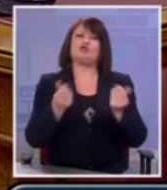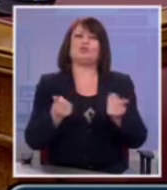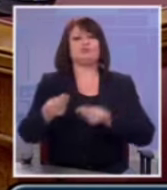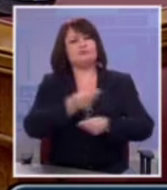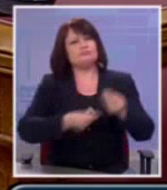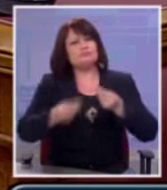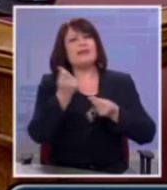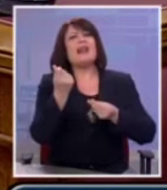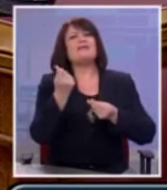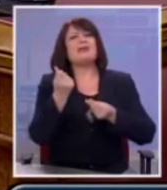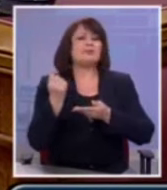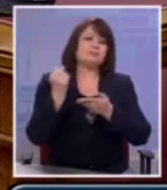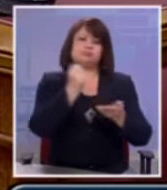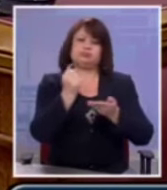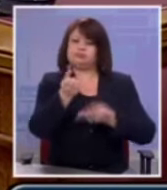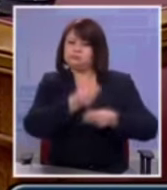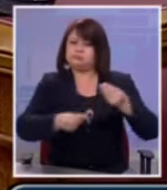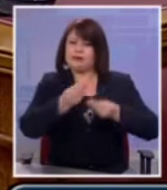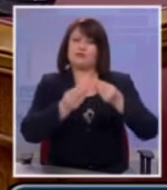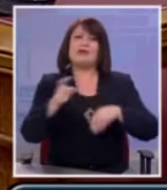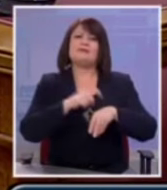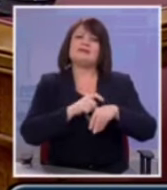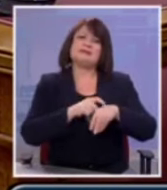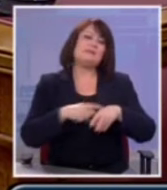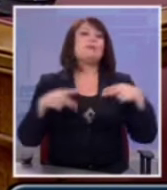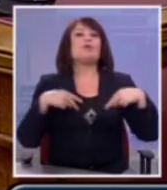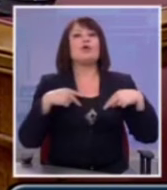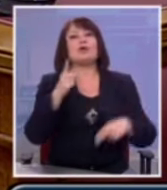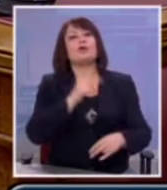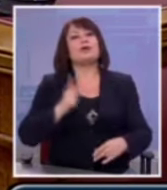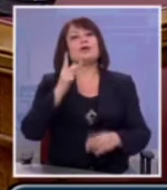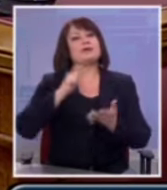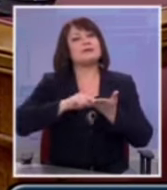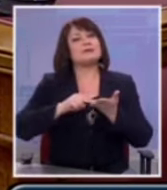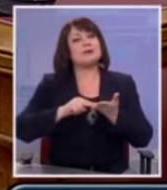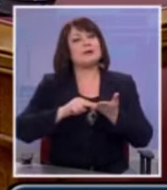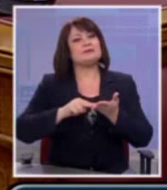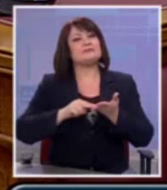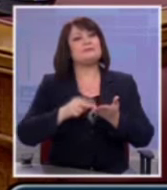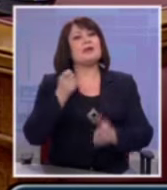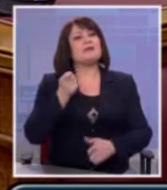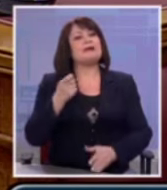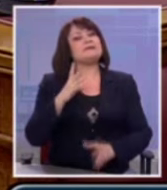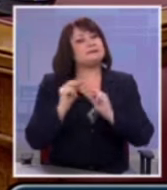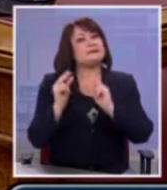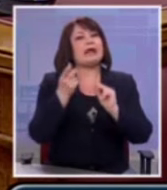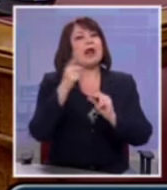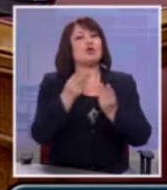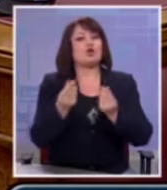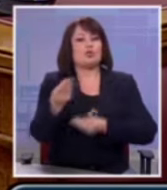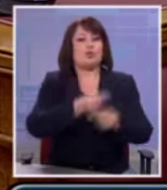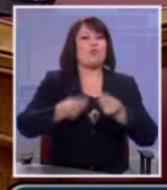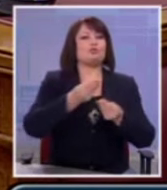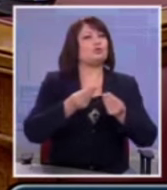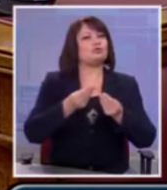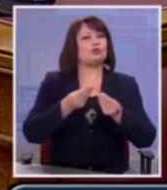ανταποδοτικοί πόροι, τους οποίους αυτή τη στιγμή, από ό,τι γνωρίζω, το Υπουργείο Κοινωνικής Ασφάλισης συζητάει